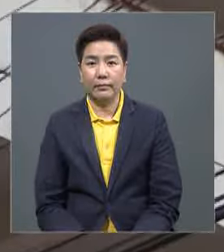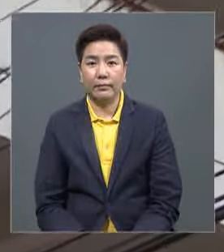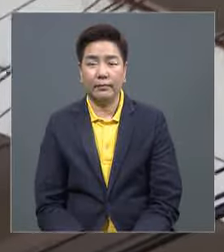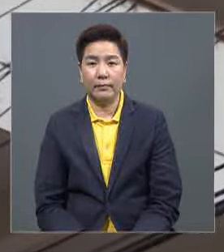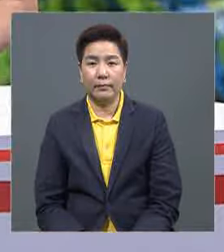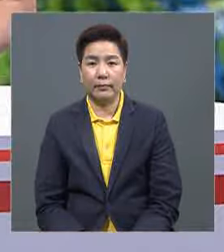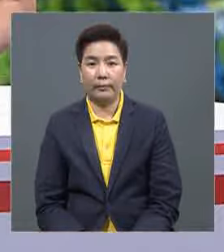ไม่ส่วน